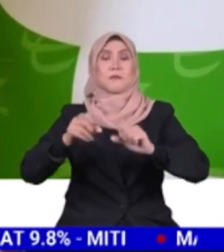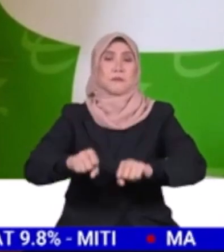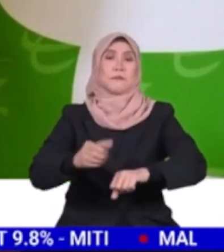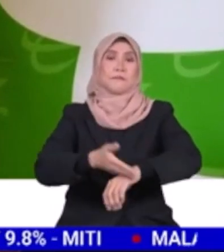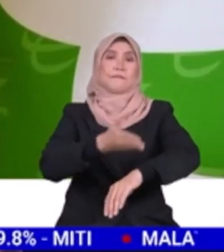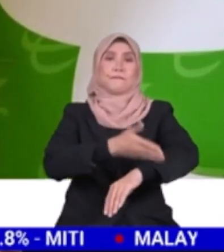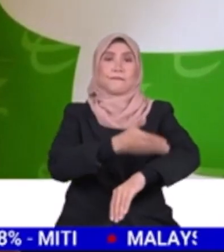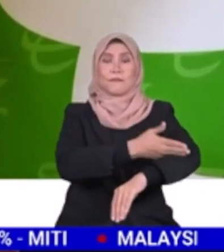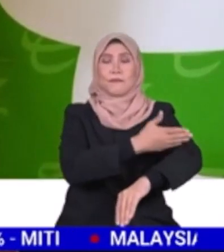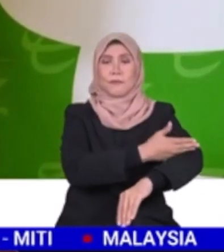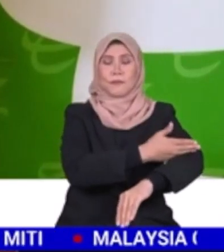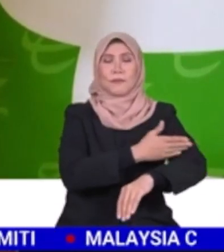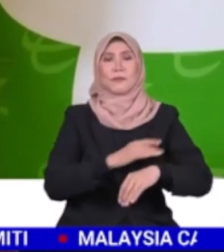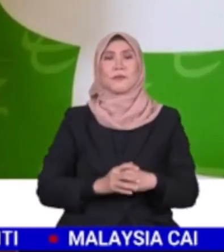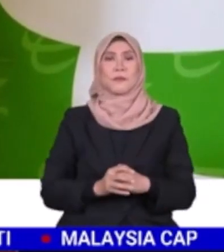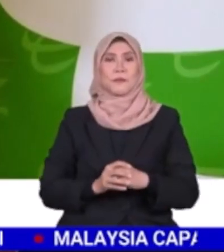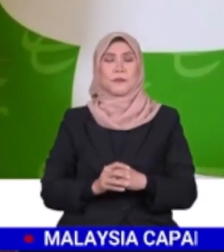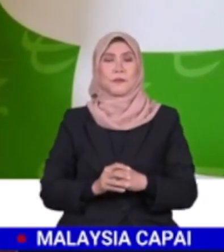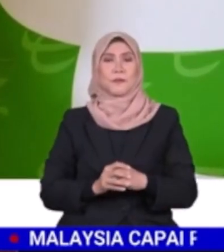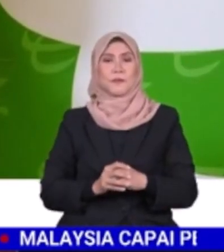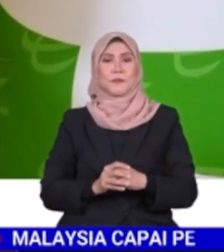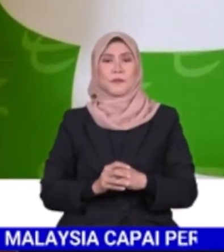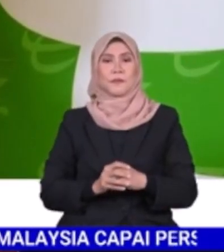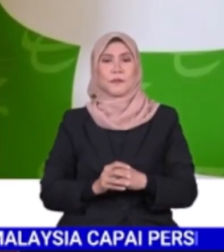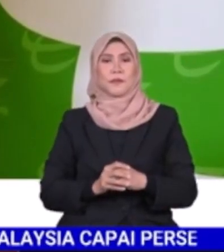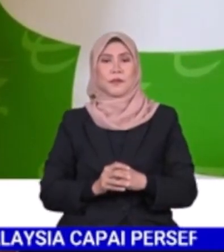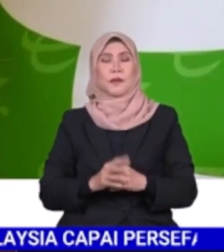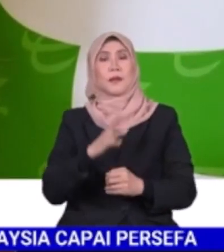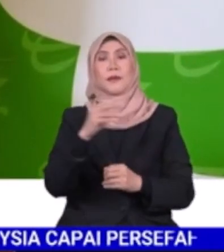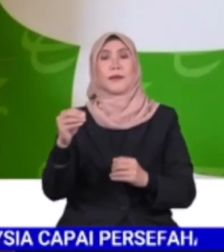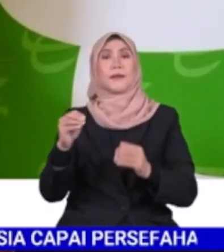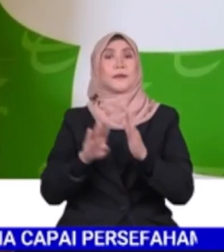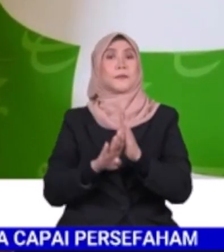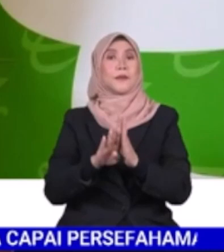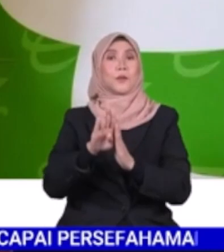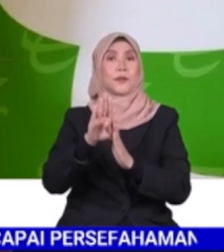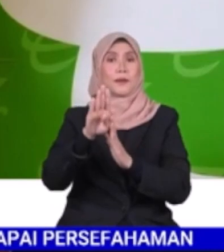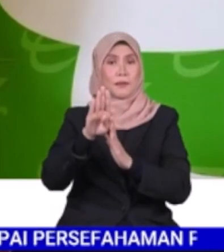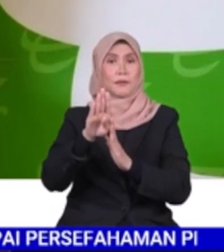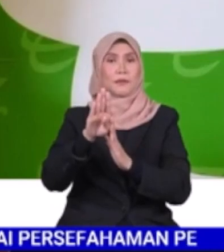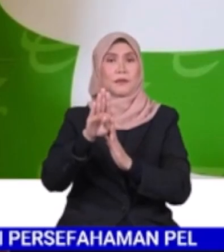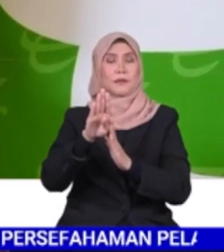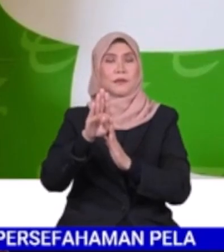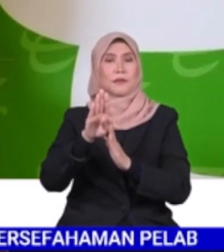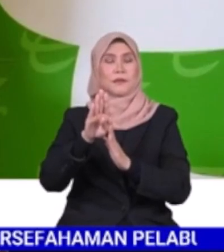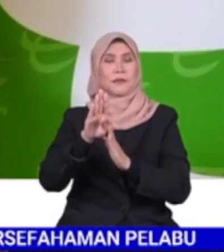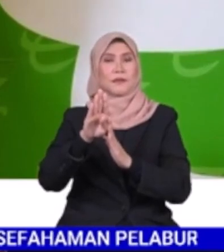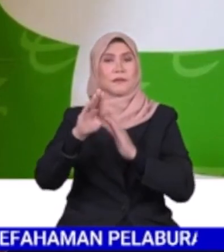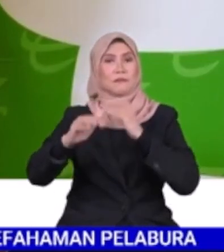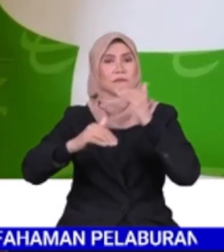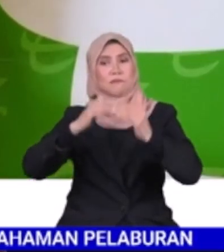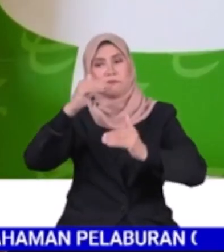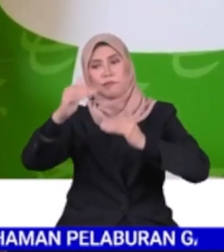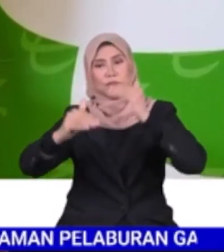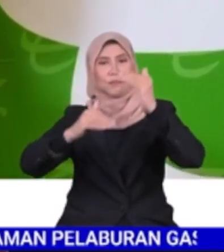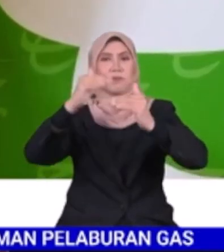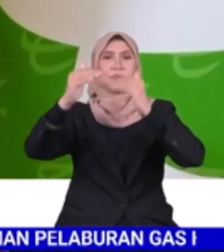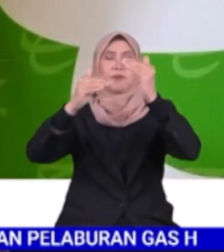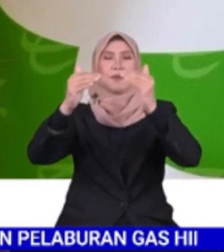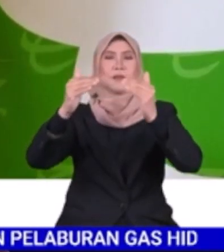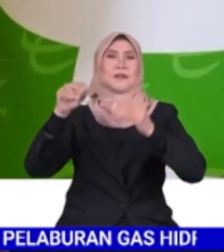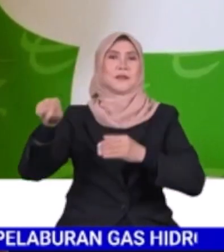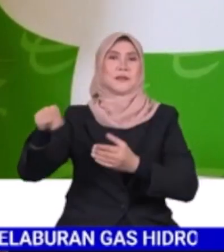baik dan seterusnya juga dari segi pembangunan yang yang lagi berjalan dengan begitu Giat